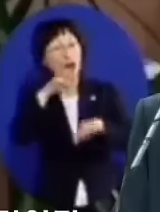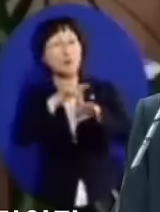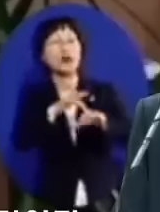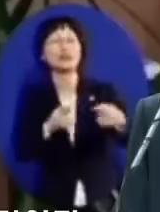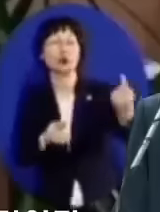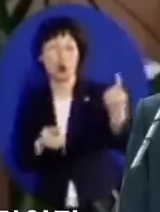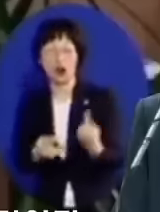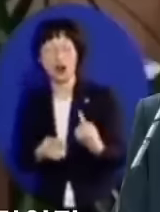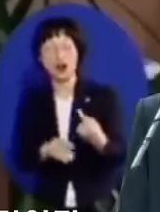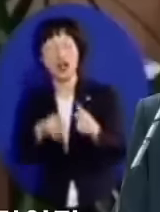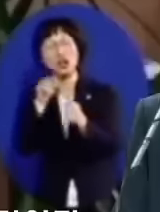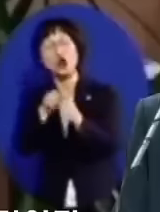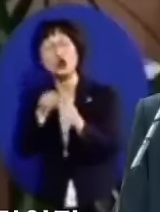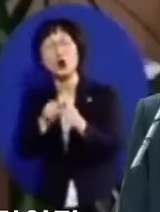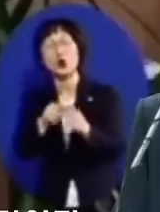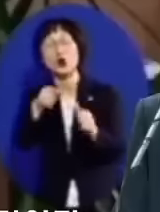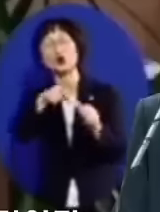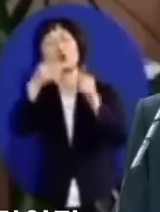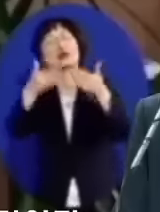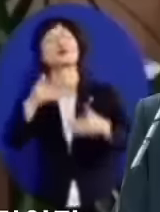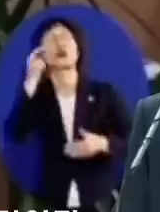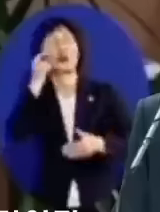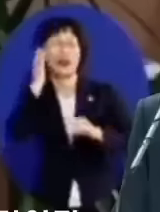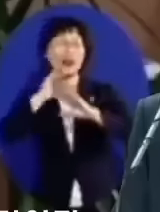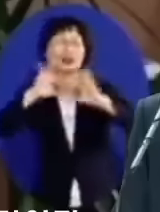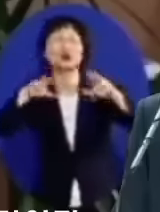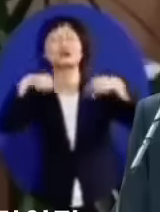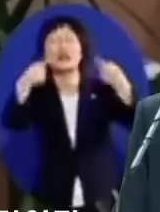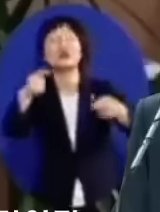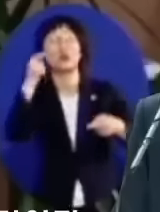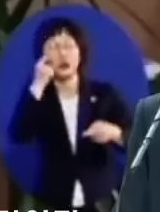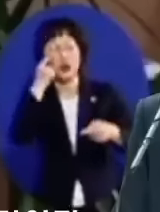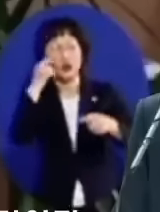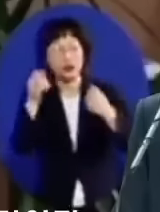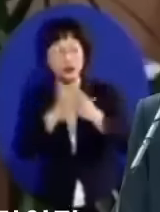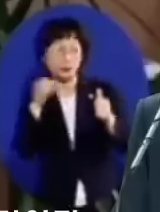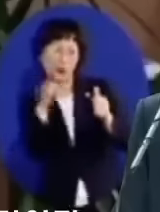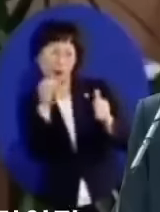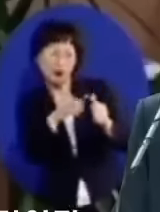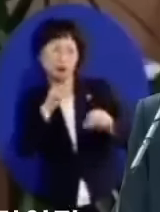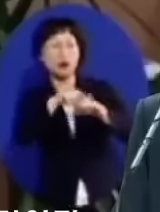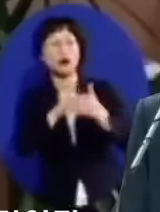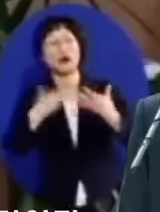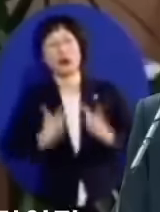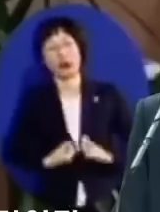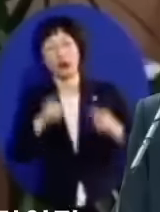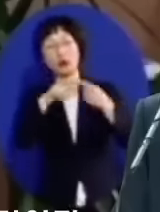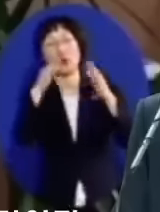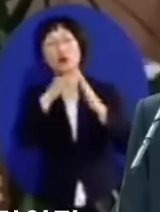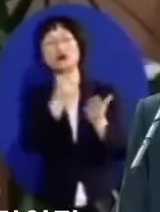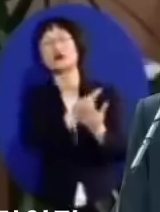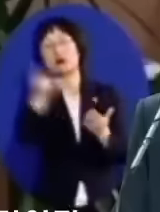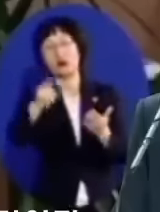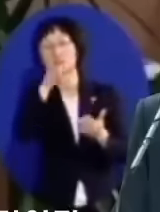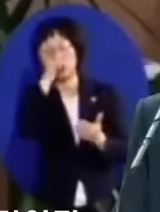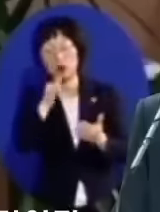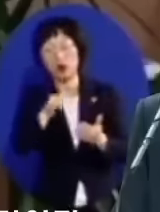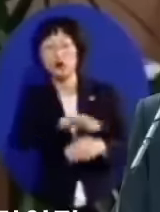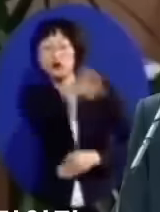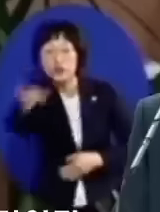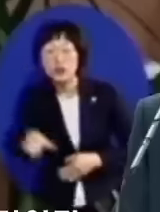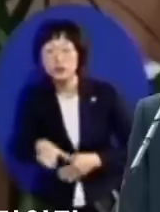너는 구원 받을 수 없다. 너는 천당 못 간다. 그래서 낙심해서 교회를 떠나는 사람이 있는 것입니다. 우리는 일단 예수를